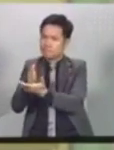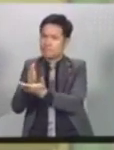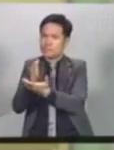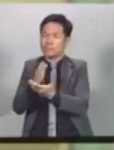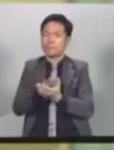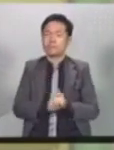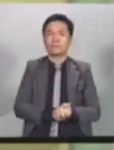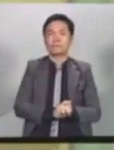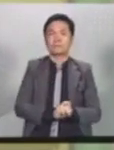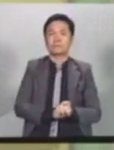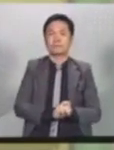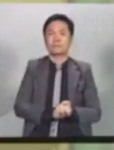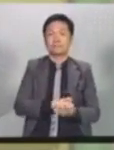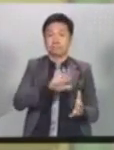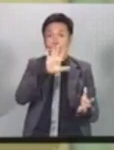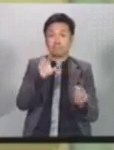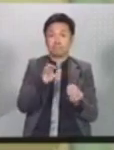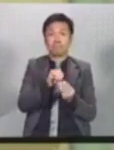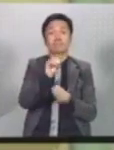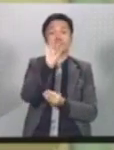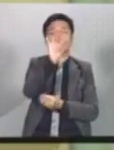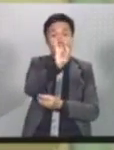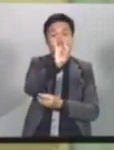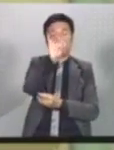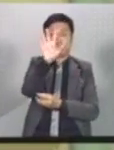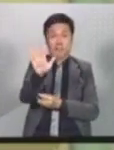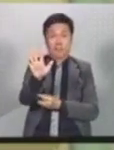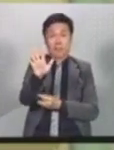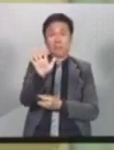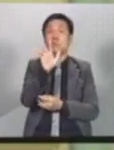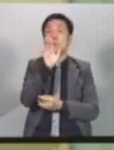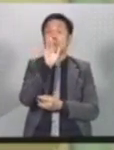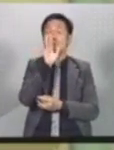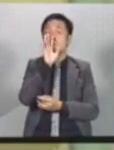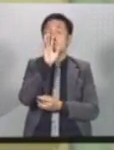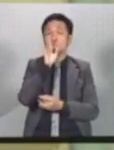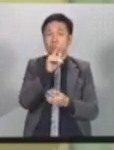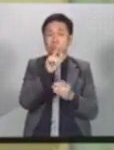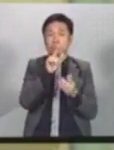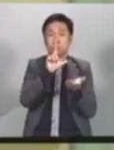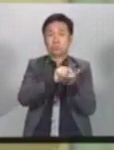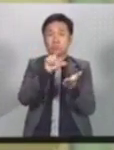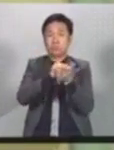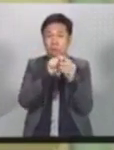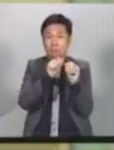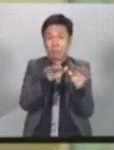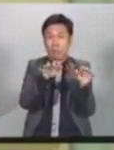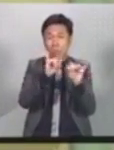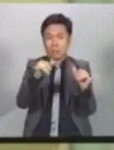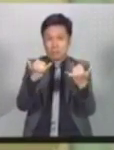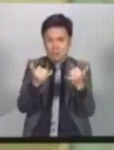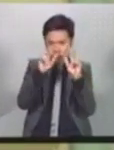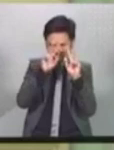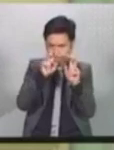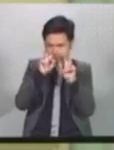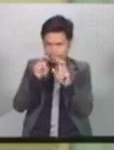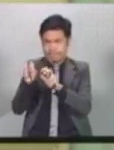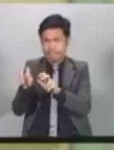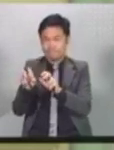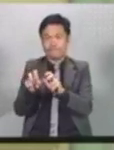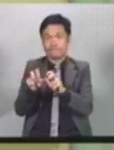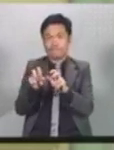Sebanyak 85 kes berita palsu sedang disiasat dan daripadanya